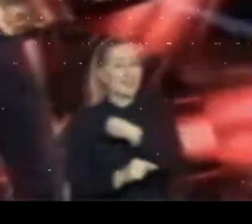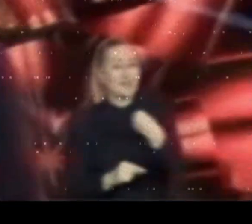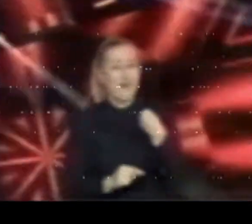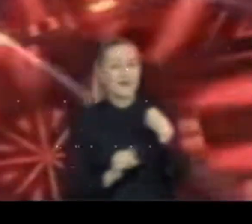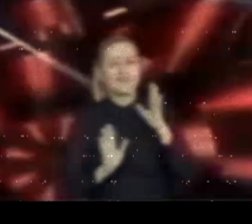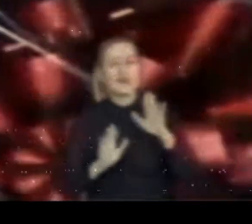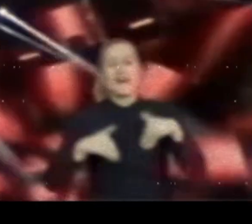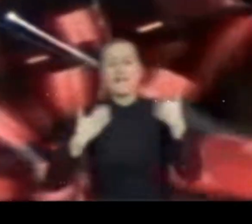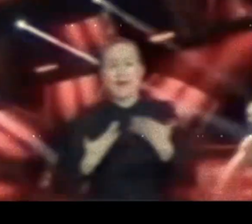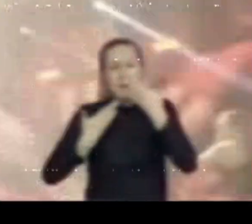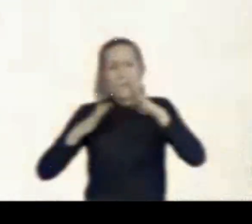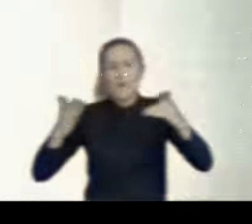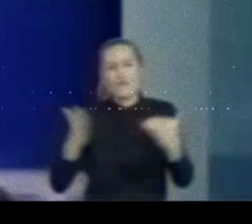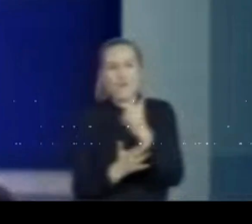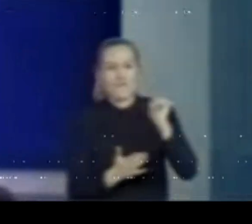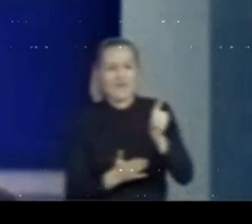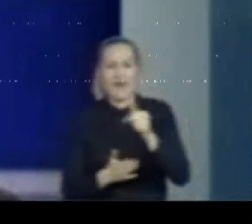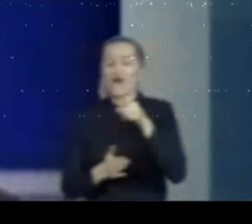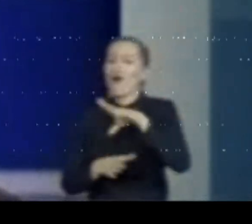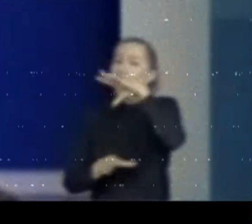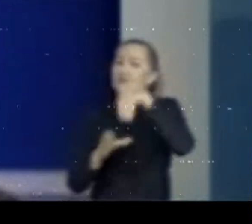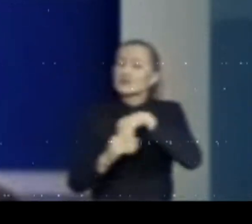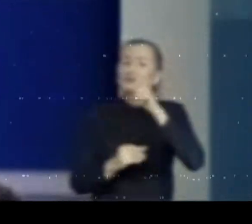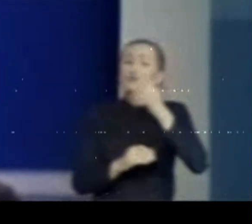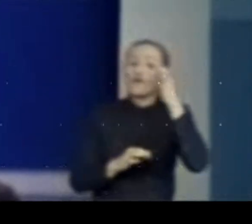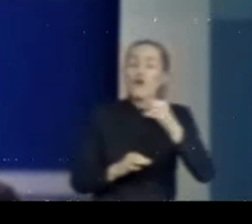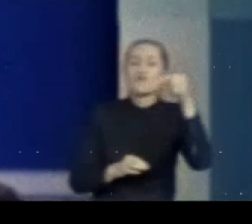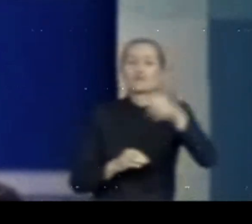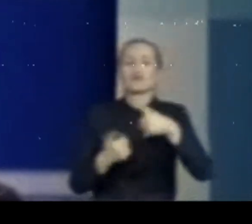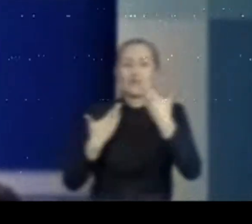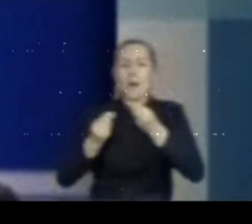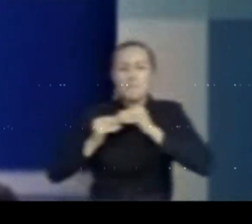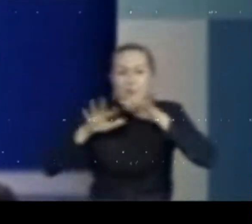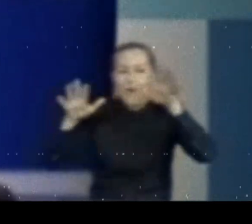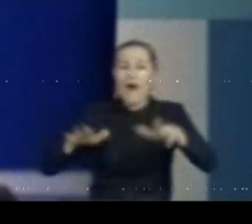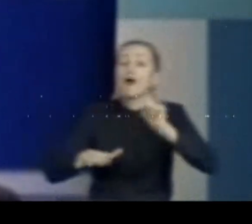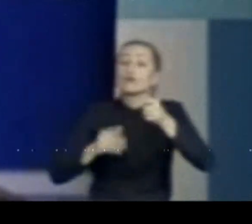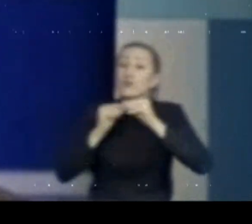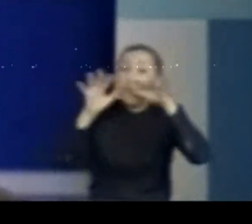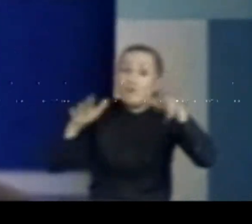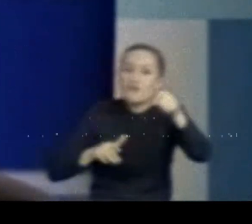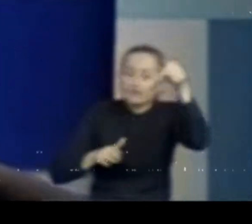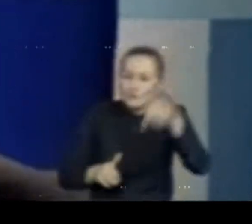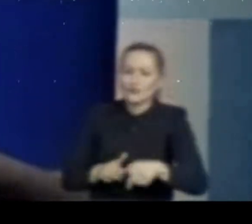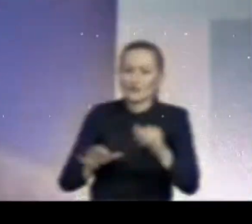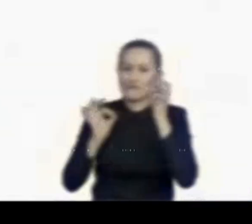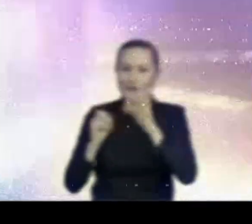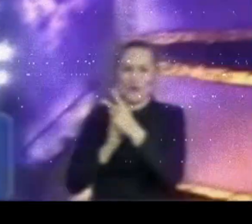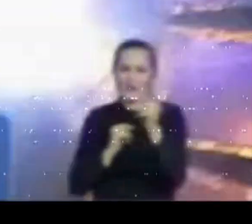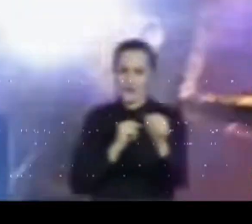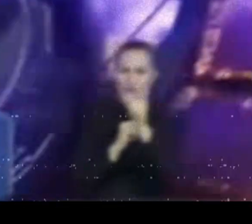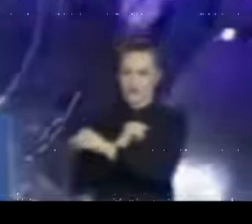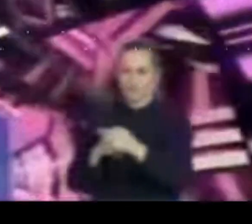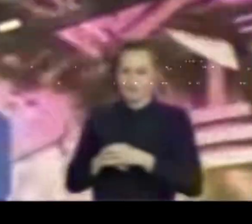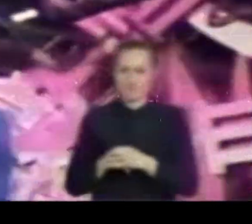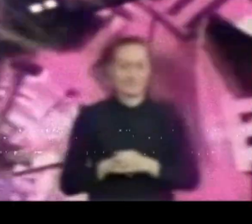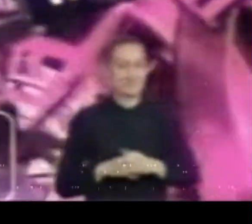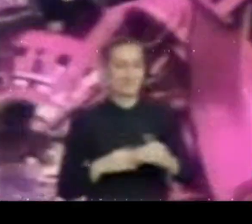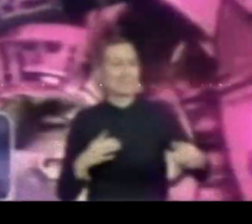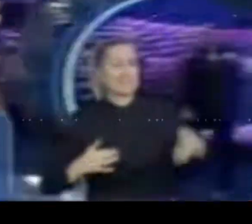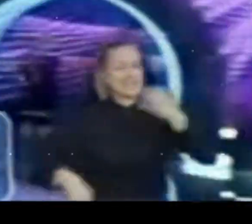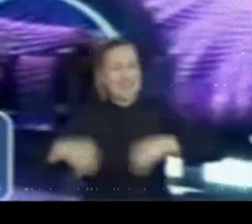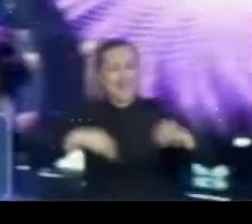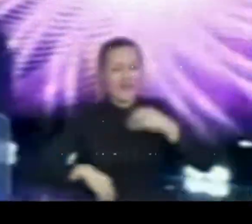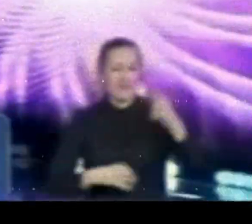nabrała nowej jakości. To, co dobre, musi być popularne, a to, co popularne, musi być dobre. Sylwester marzeń